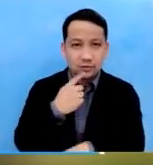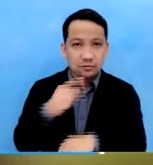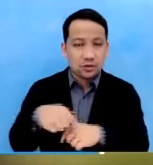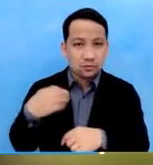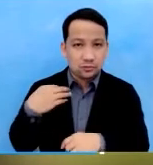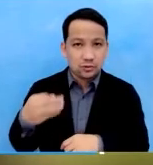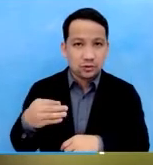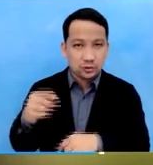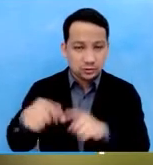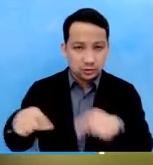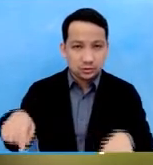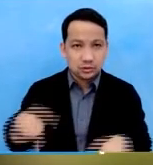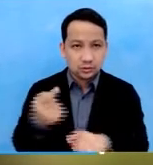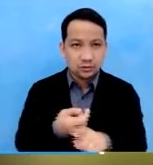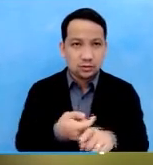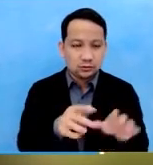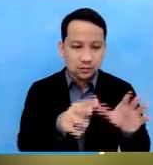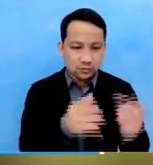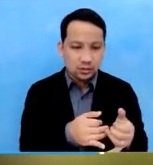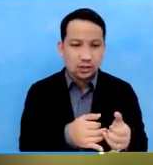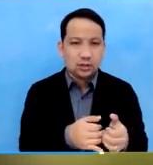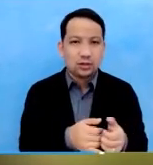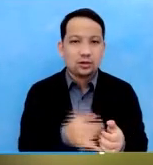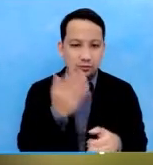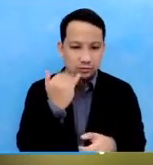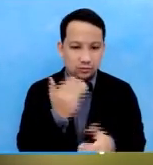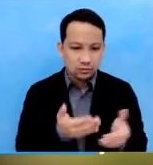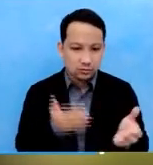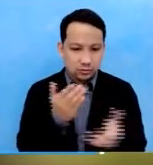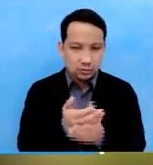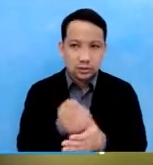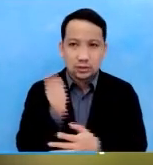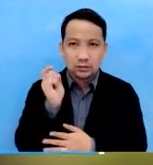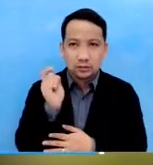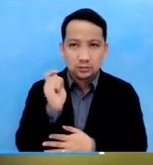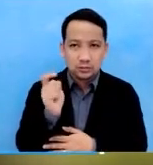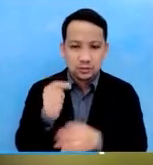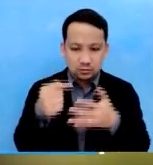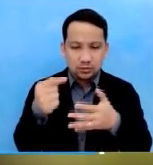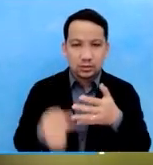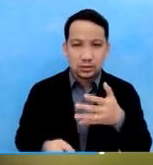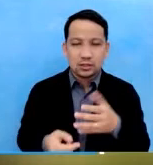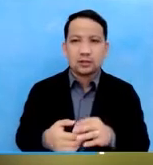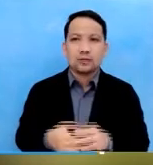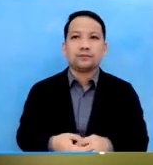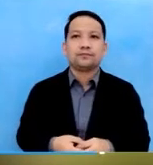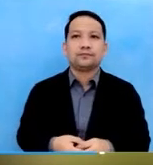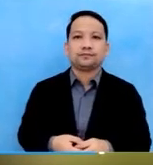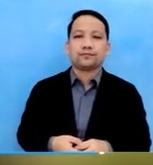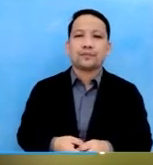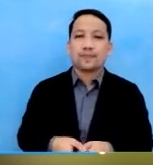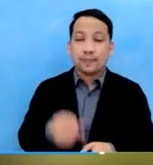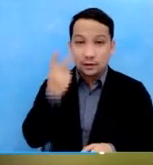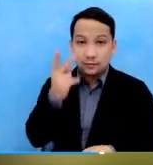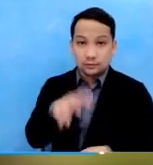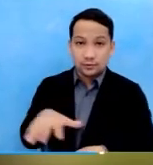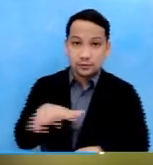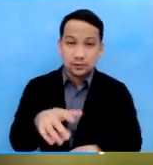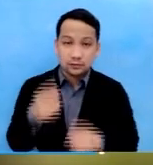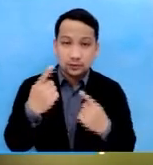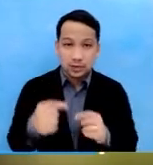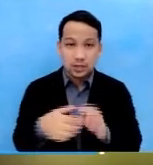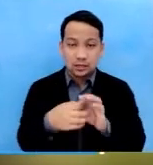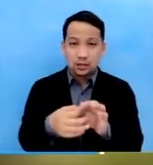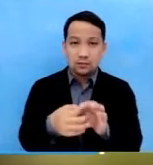barangay and every municipality. That's why we can get a quick rundown. In fact, we are fine-tuning. Inaayos natin yung